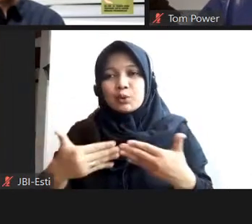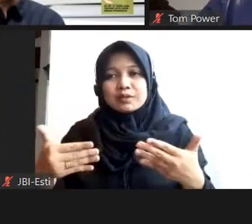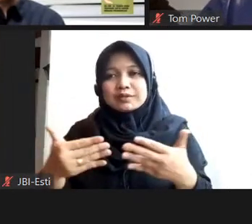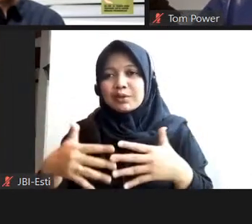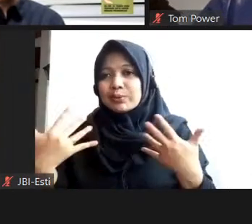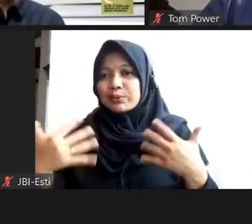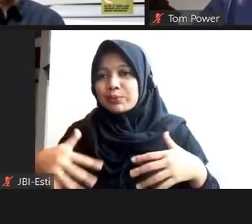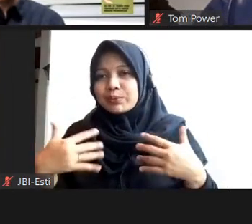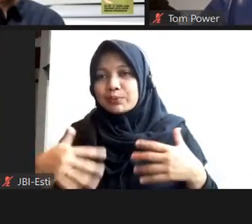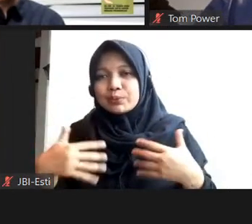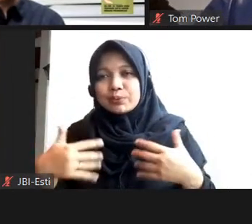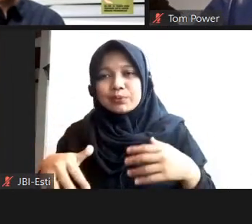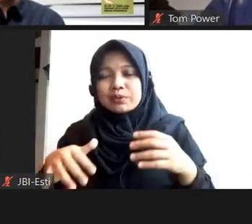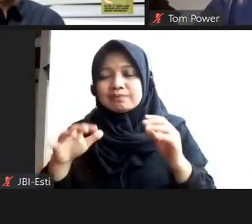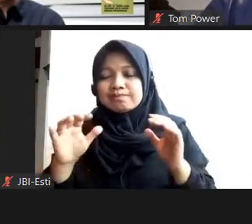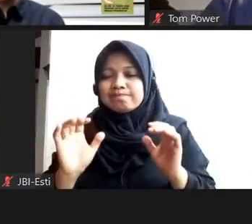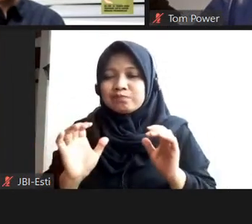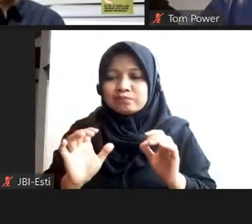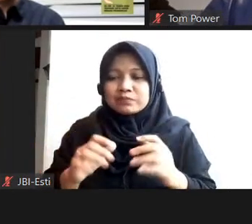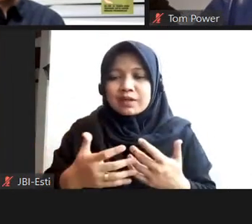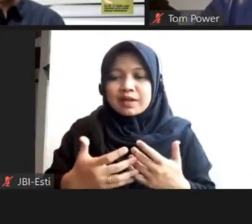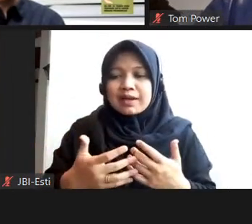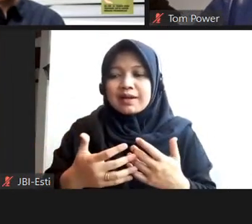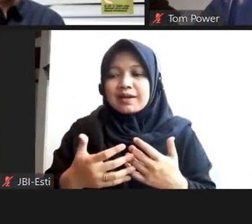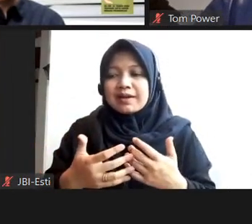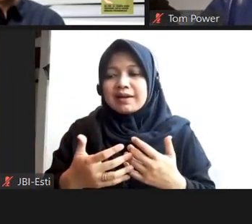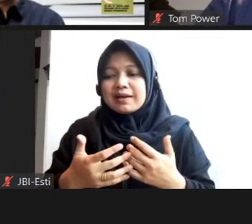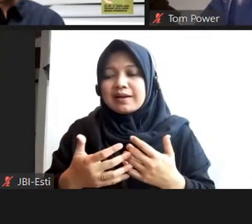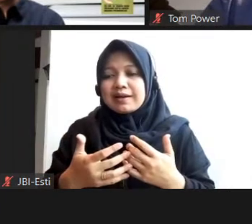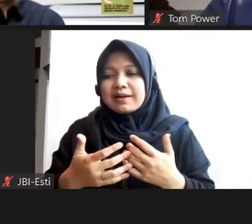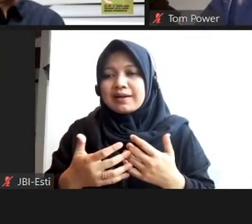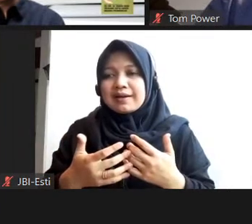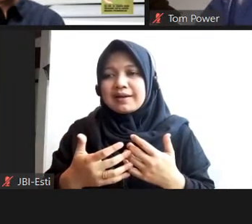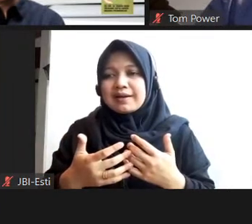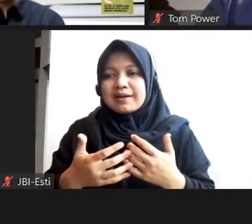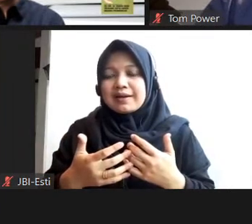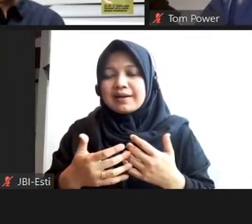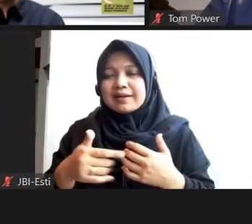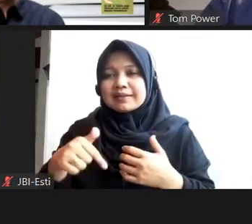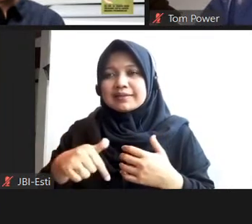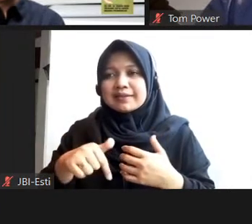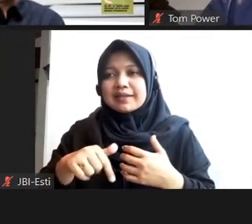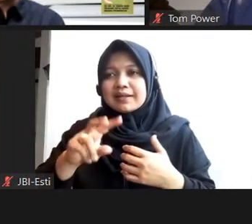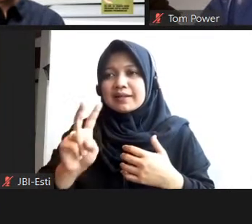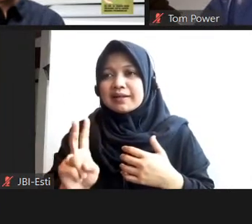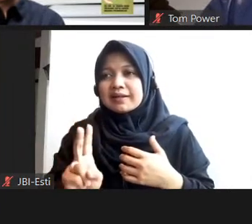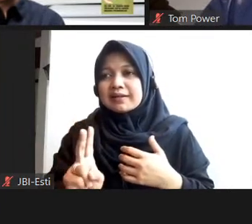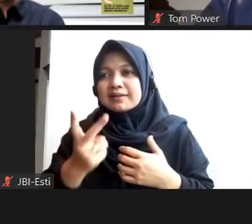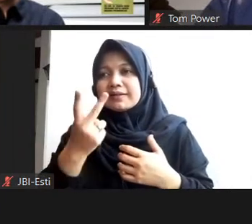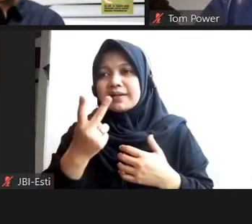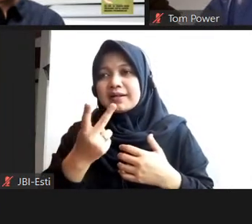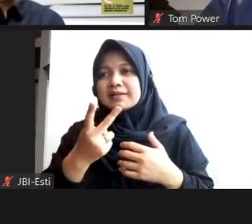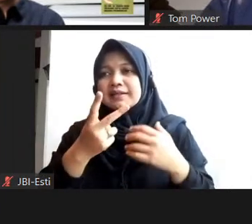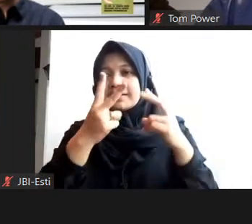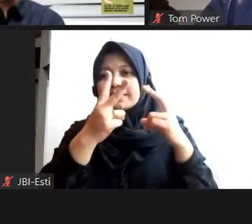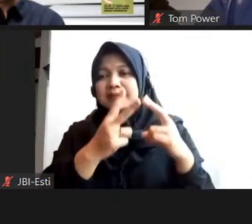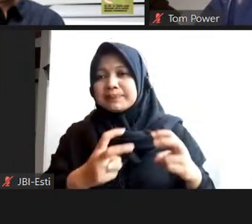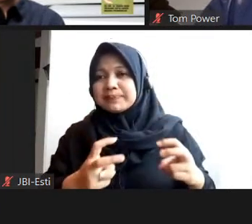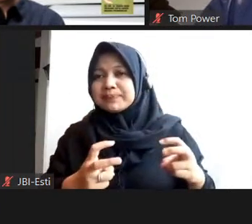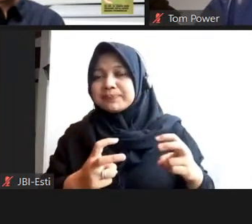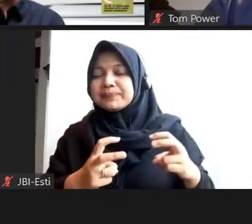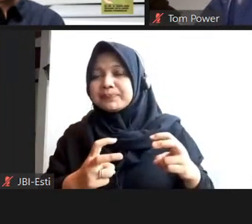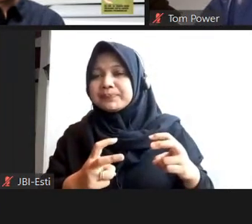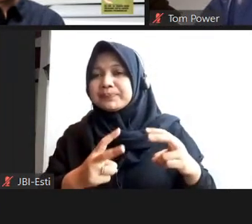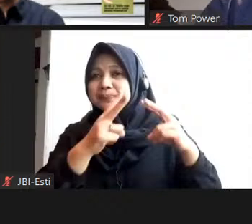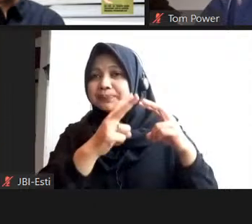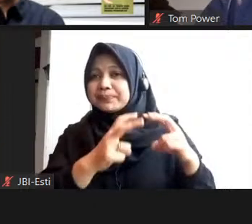mereka selepas dari kontestasi demokrasi, mereka pindah menjadi pendukung kebijakan-kebijakan. Jadi kita bisa